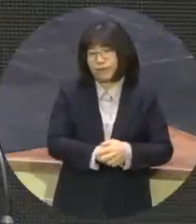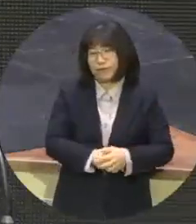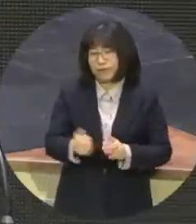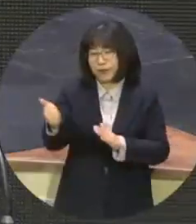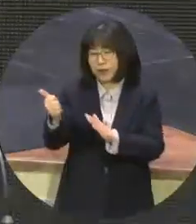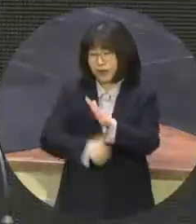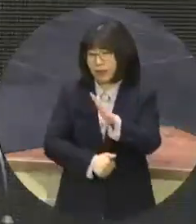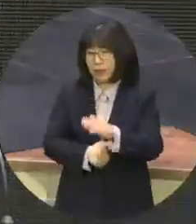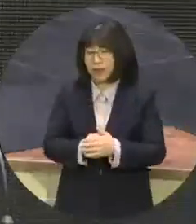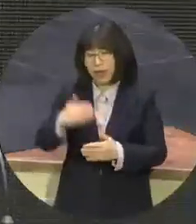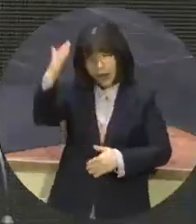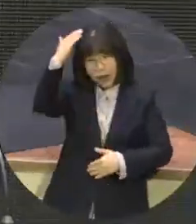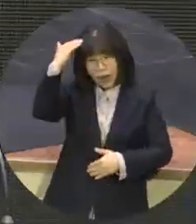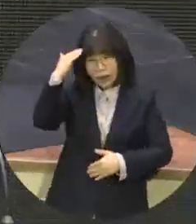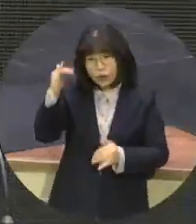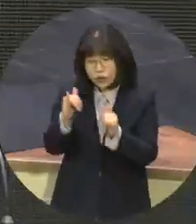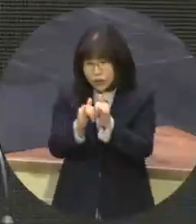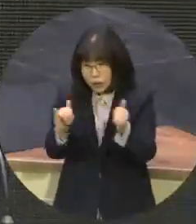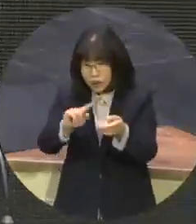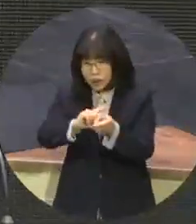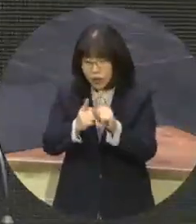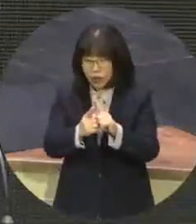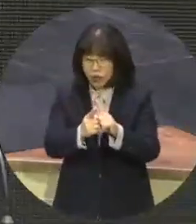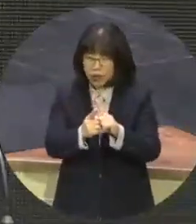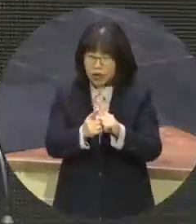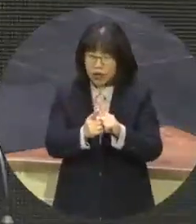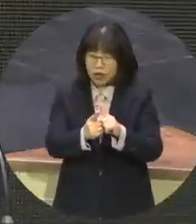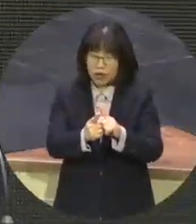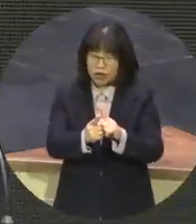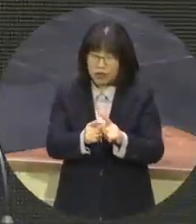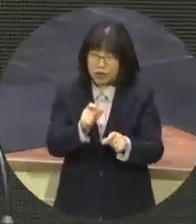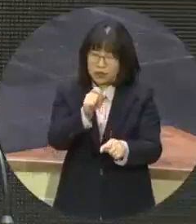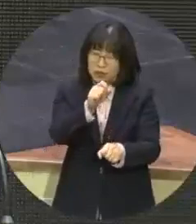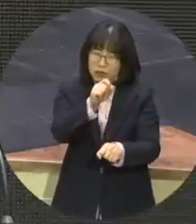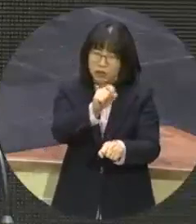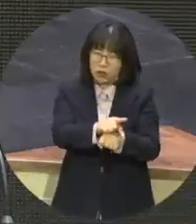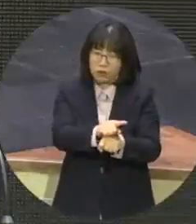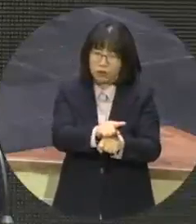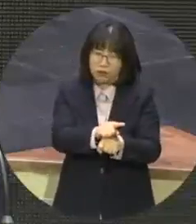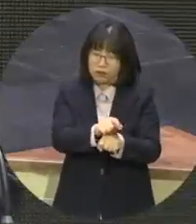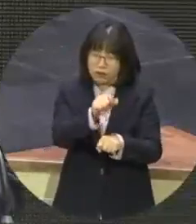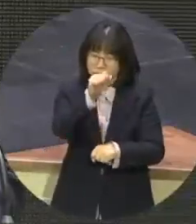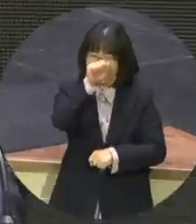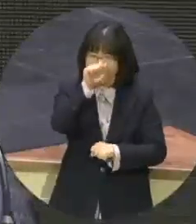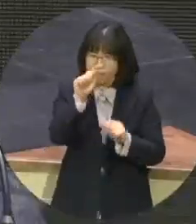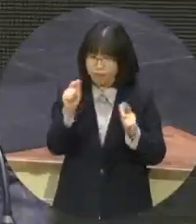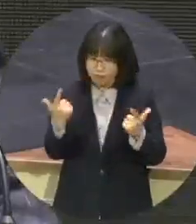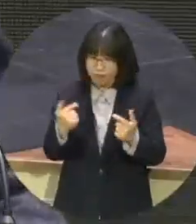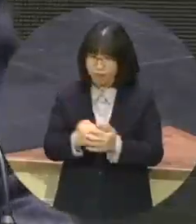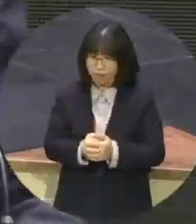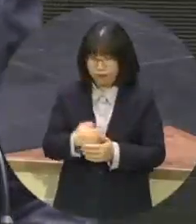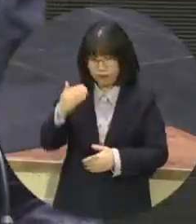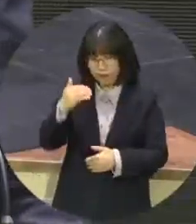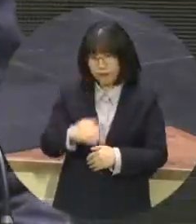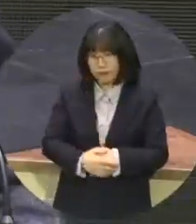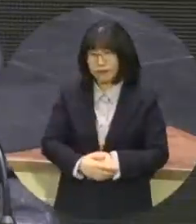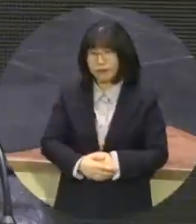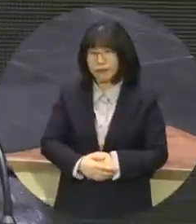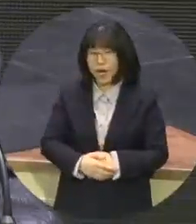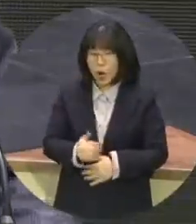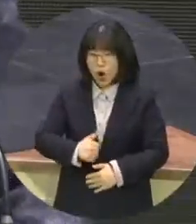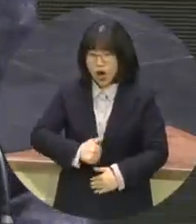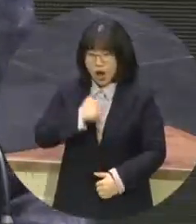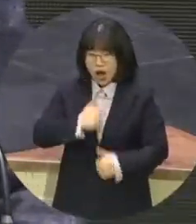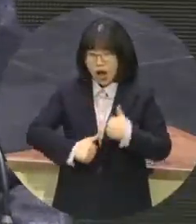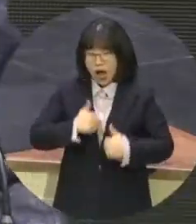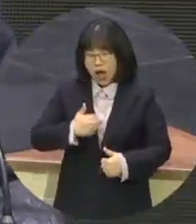이 본성은요, 근본 본성은 아주 안 좋아요. 아주 안 좋습니다. 세계에서 화 잘 내지요.